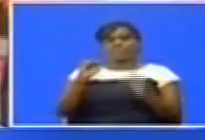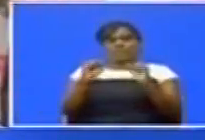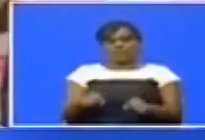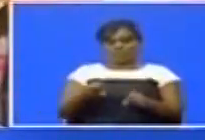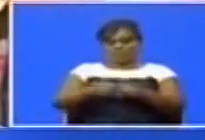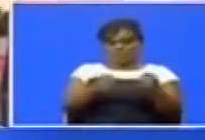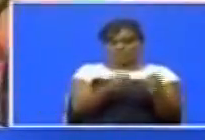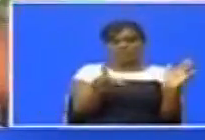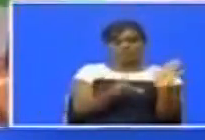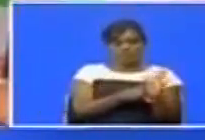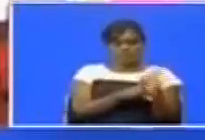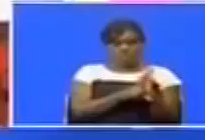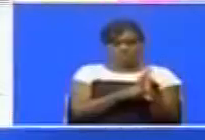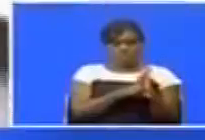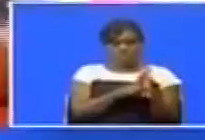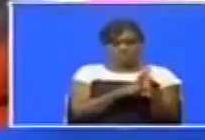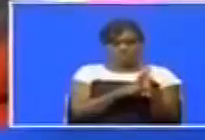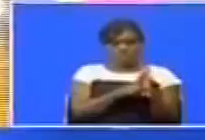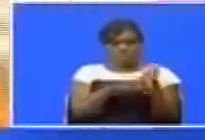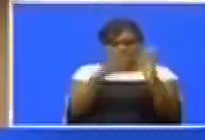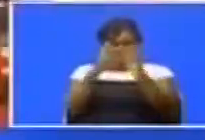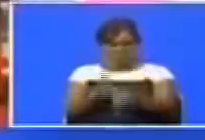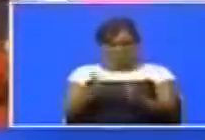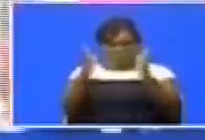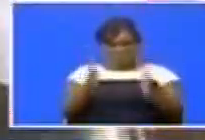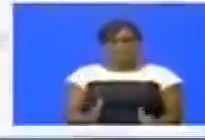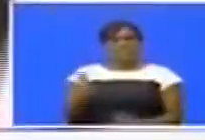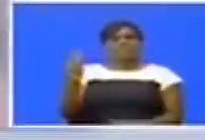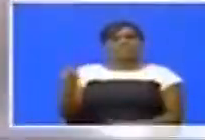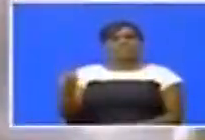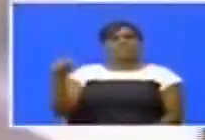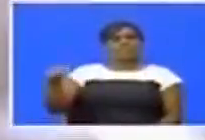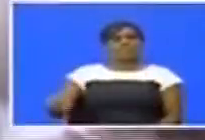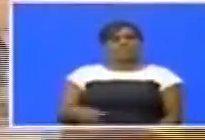face the law the way the law is. Gladys Mungai, KTN Leo.